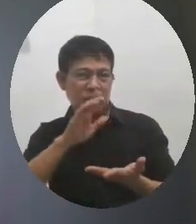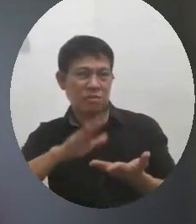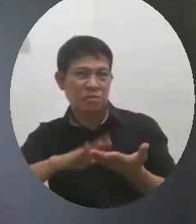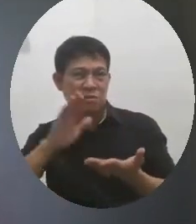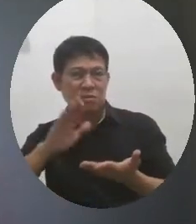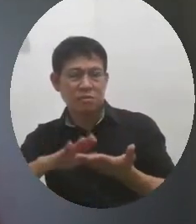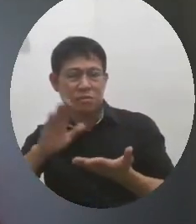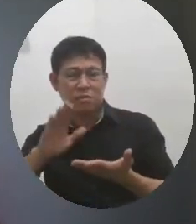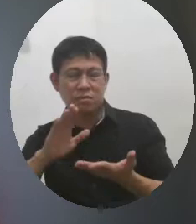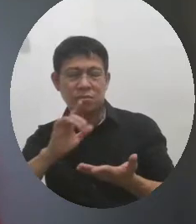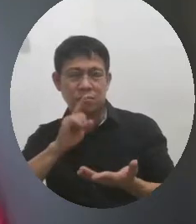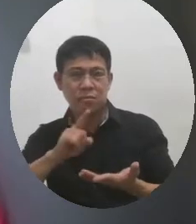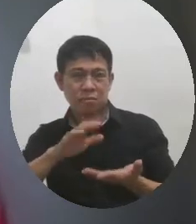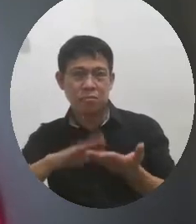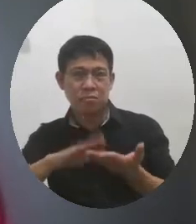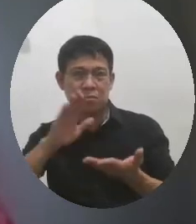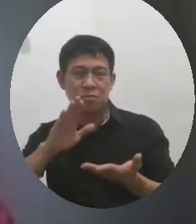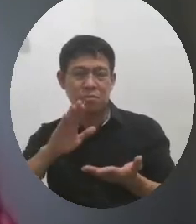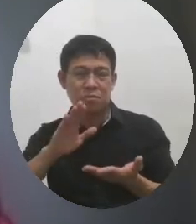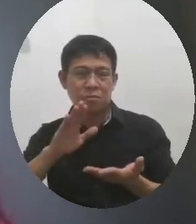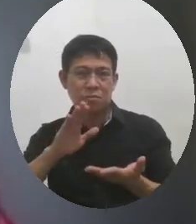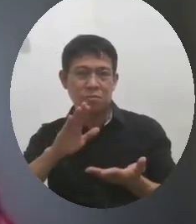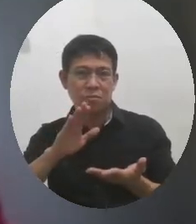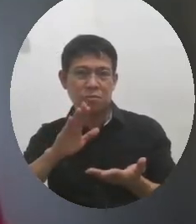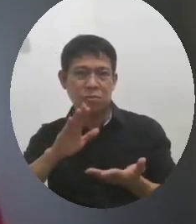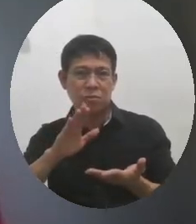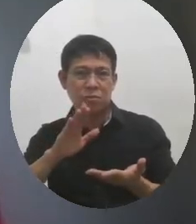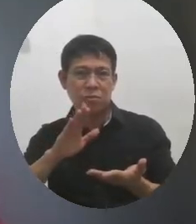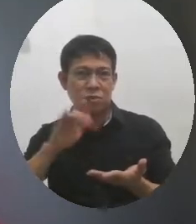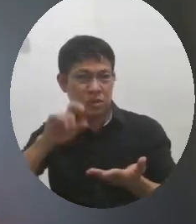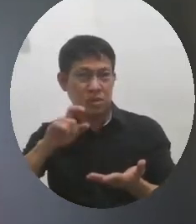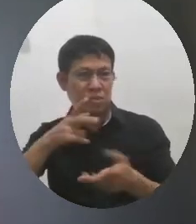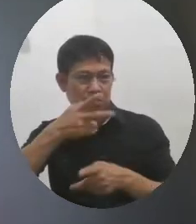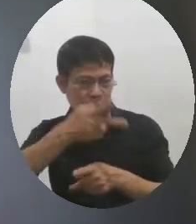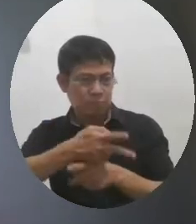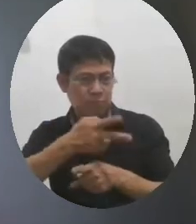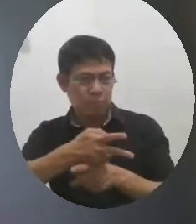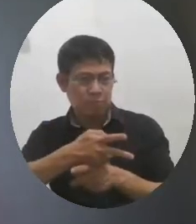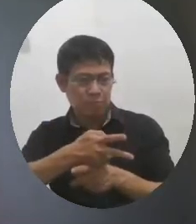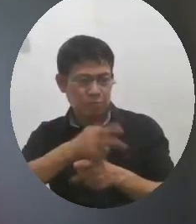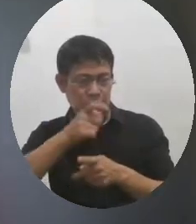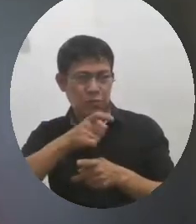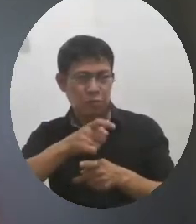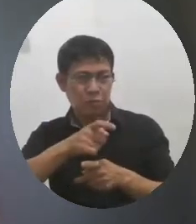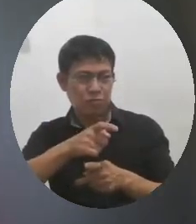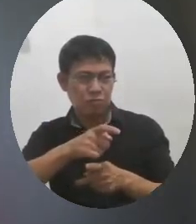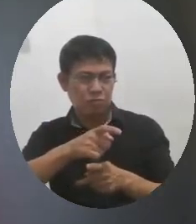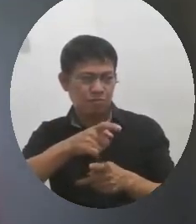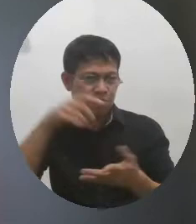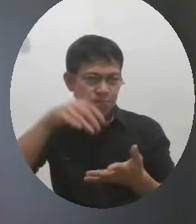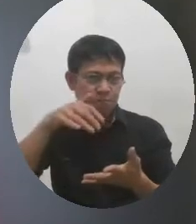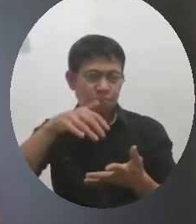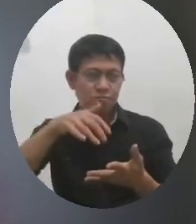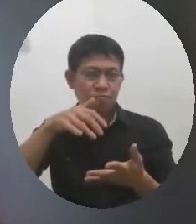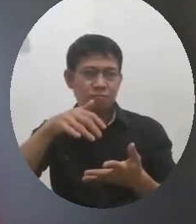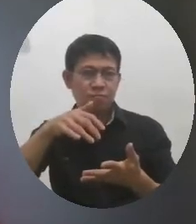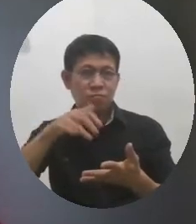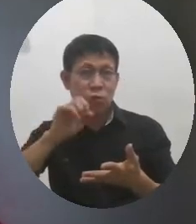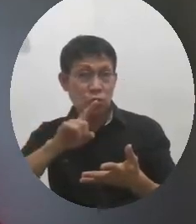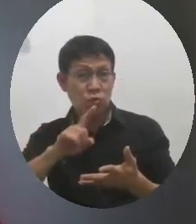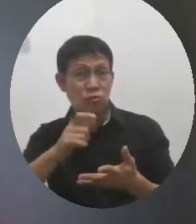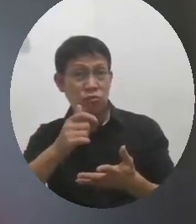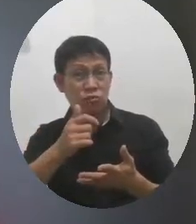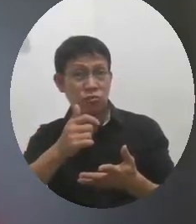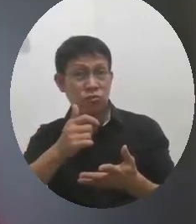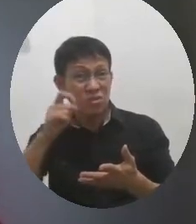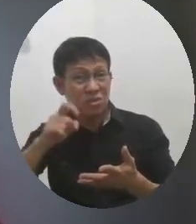Minsan ay kinakailangan hindi lamang tutukan yung kanyang pag-aaral, meron kinakailangan shadow teacher lang o meron tumututok